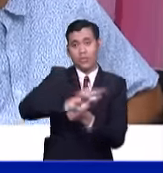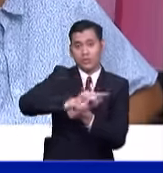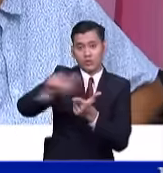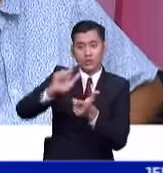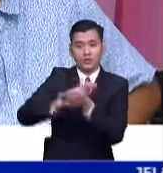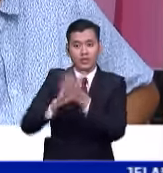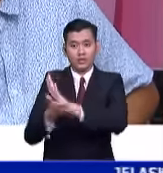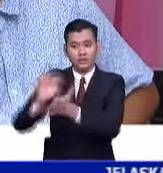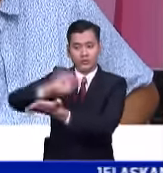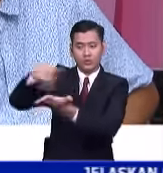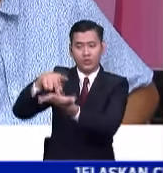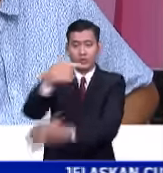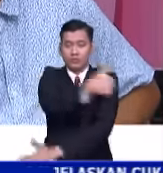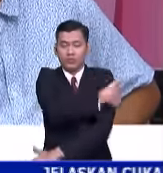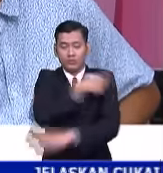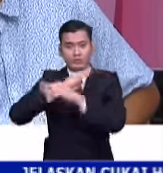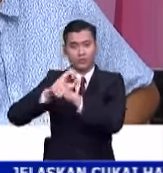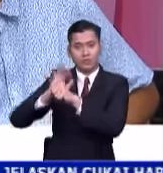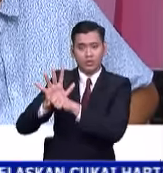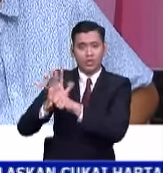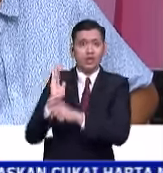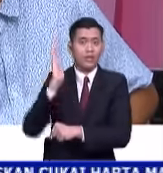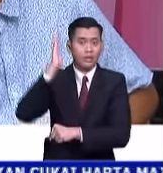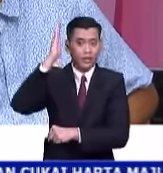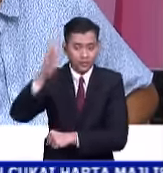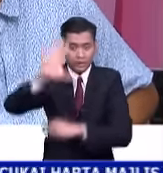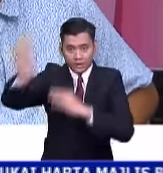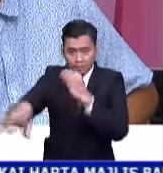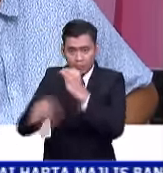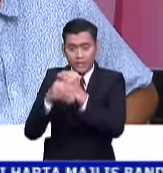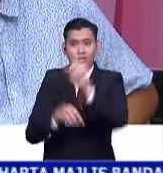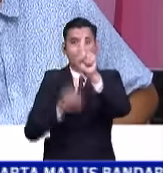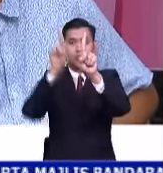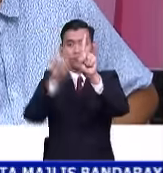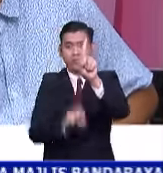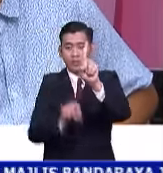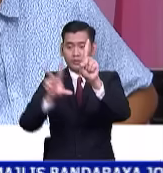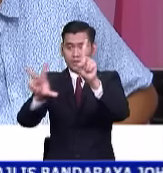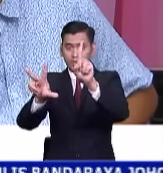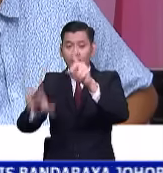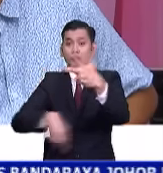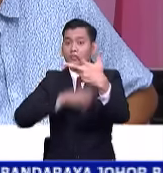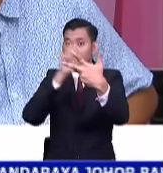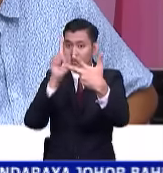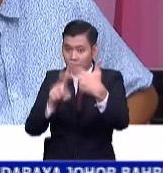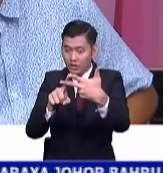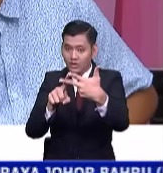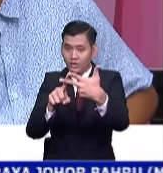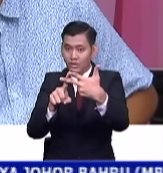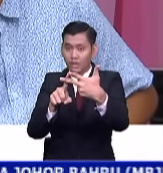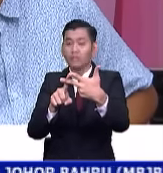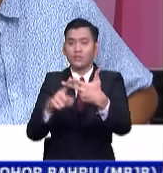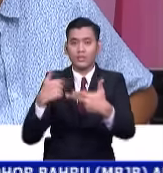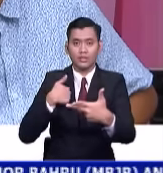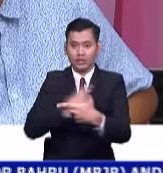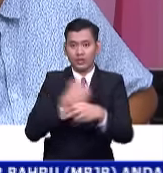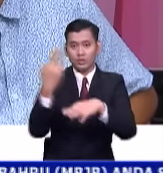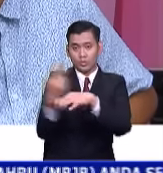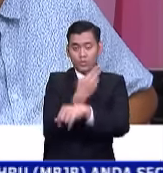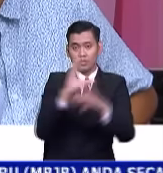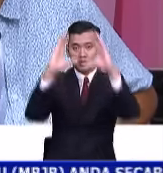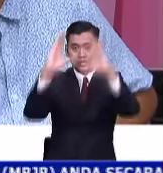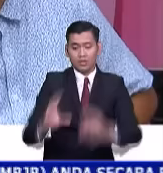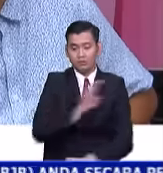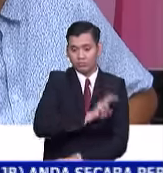diluluskan. Mereka akan ambil 1/3 pertambahan lagi. Kemudian mobile, pendekatan mobile truck.